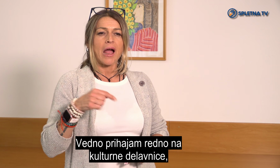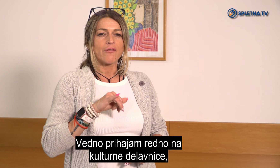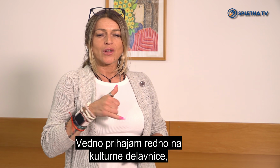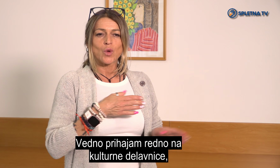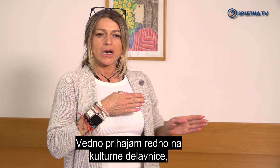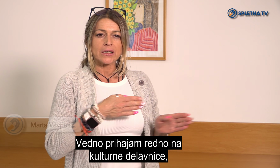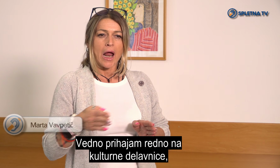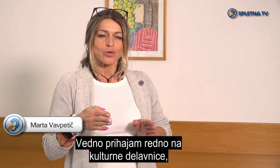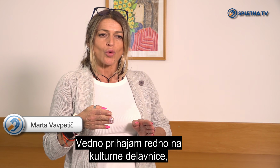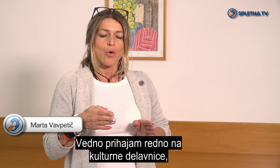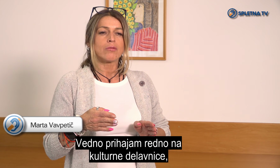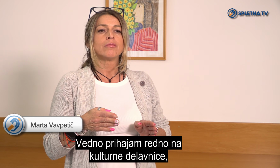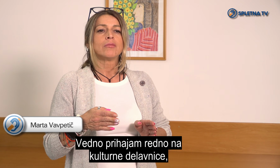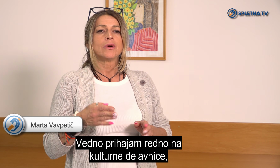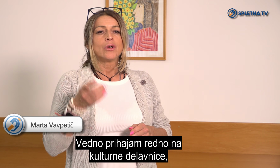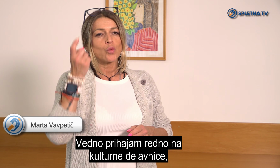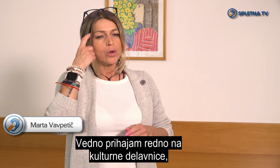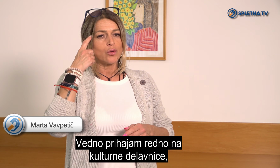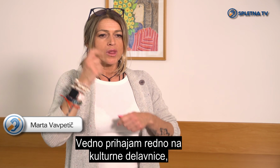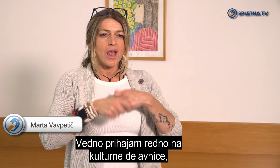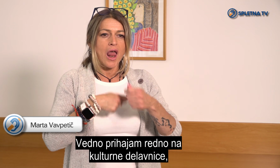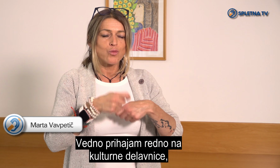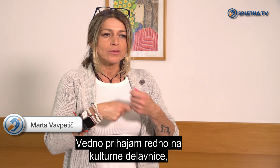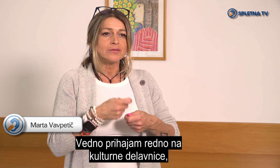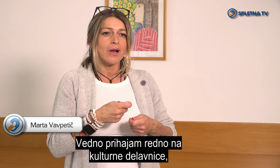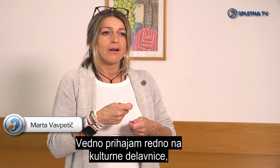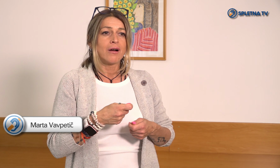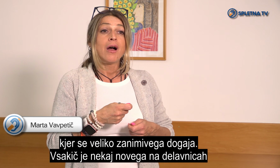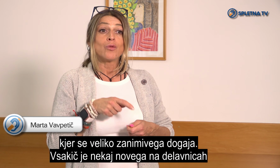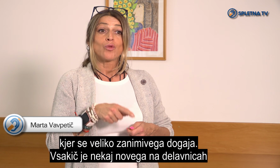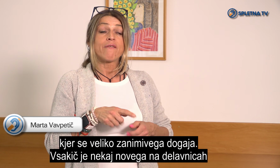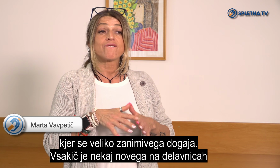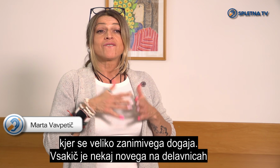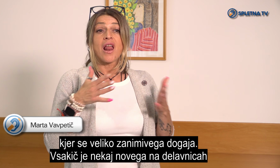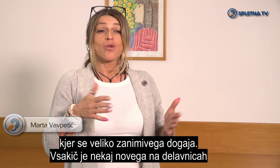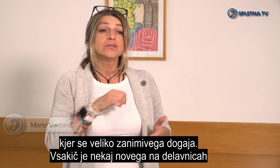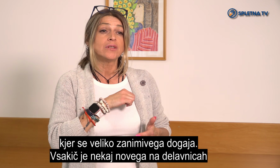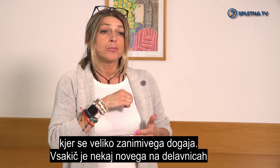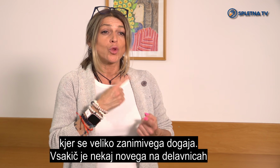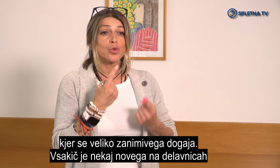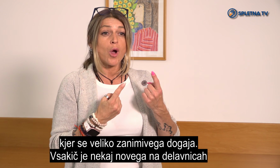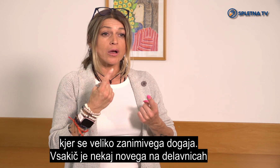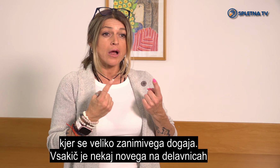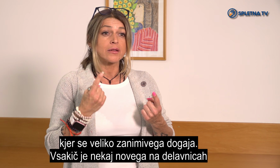Vedno prihajam redno na kulturne delavnice, kjer se veliko zanimivega dogaja.